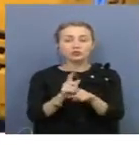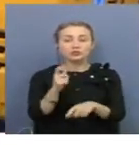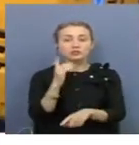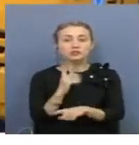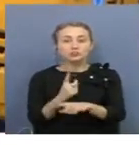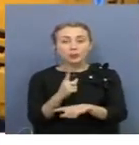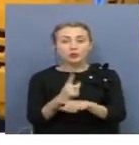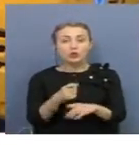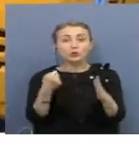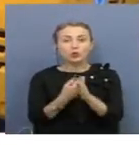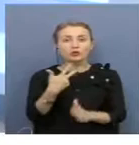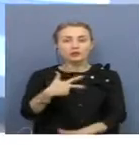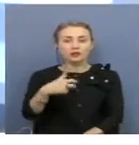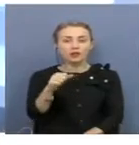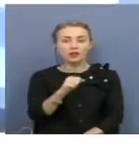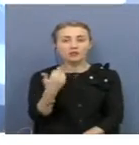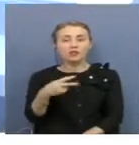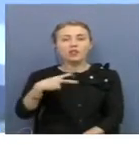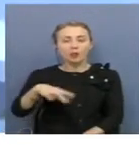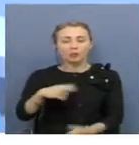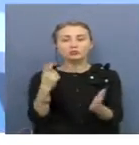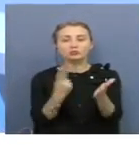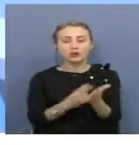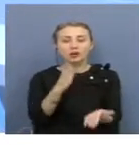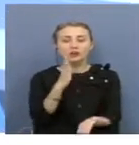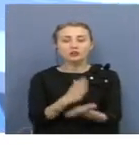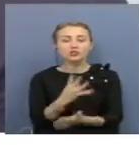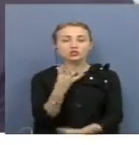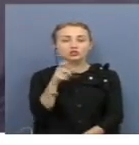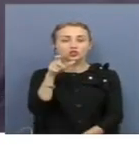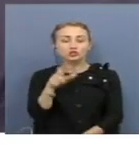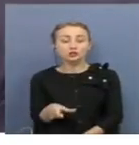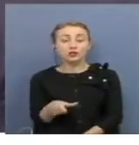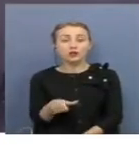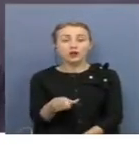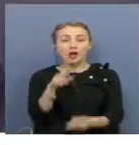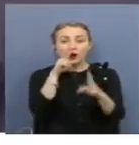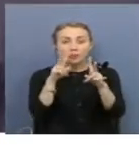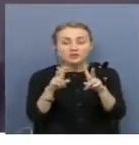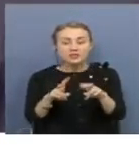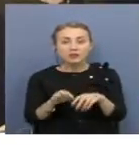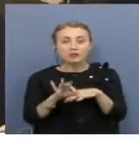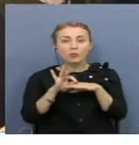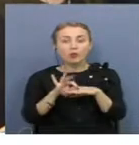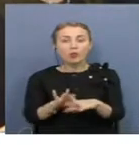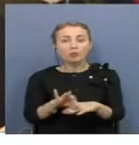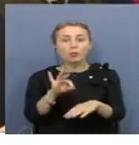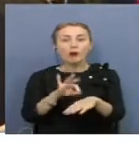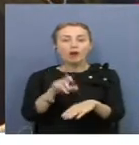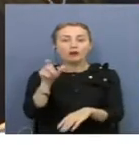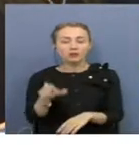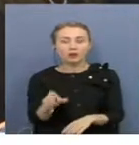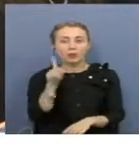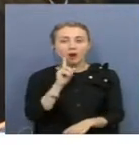тексеруден өткен 6 науқастың 4-өнің диагнозы расталған. Емделушілердің қазіргі жағдайы бір қалыпты. Сібір жарасының малға жоғы себептер анықталуда. Қазіргі таңда